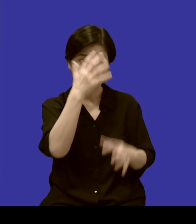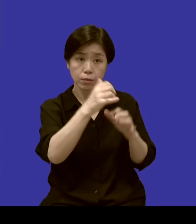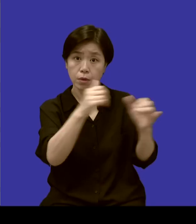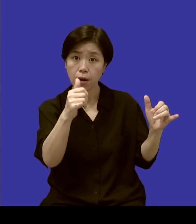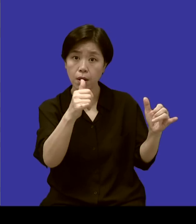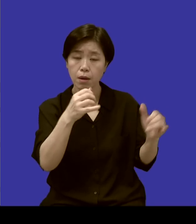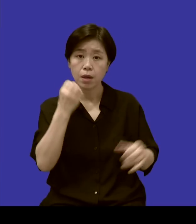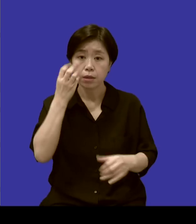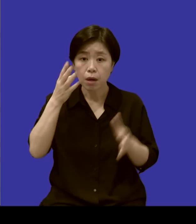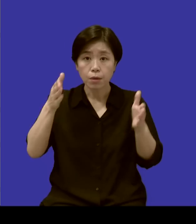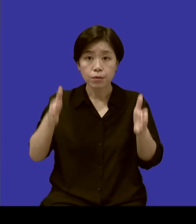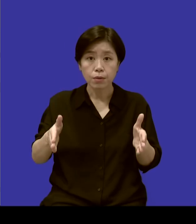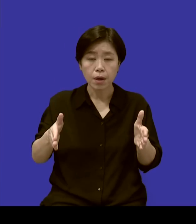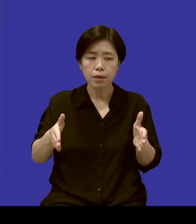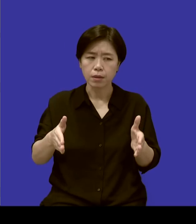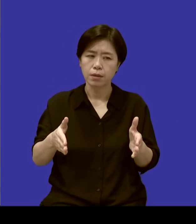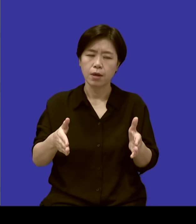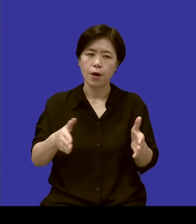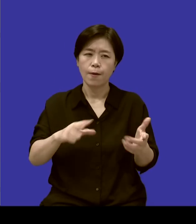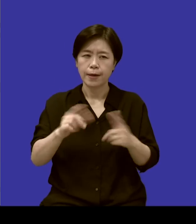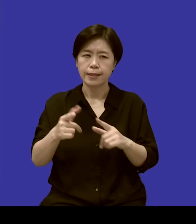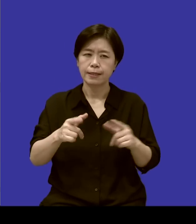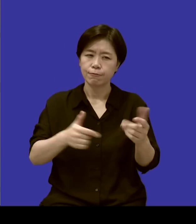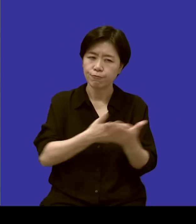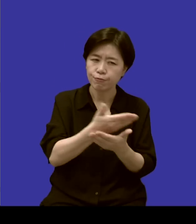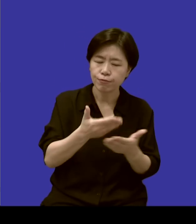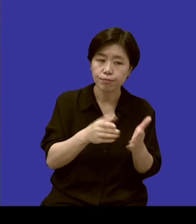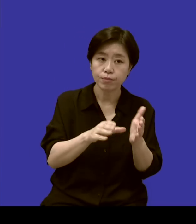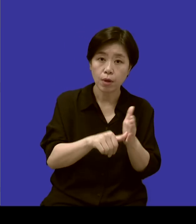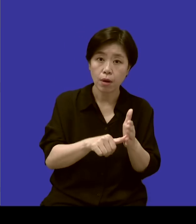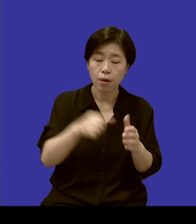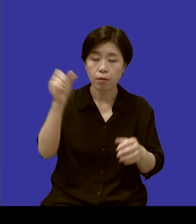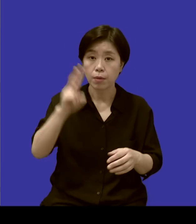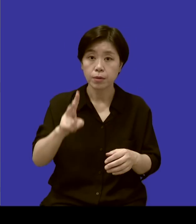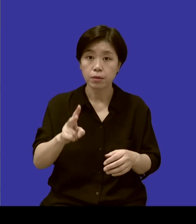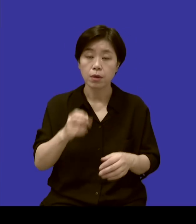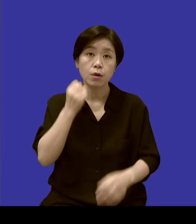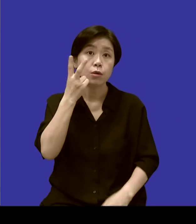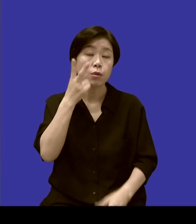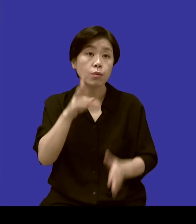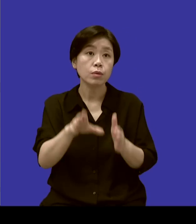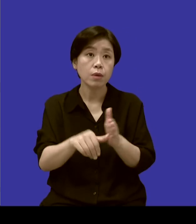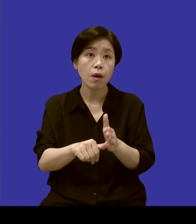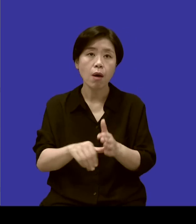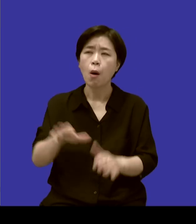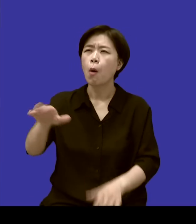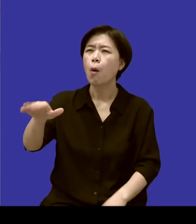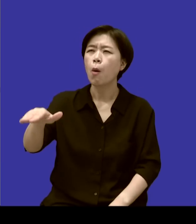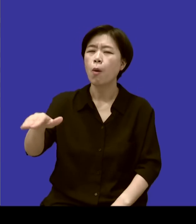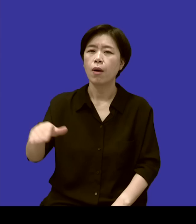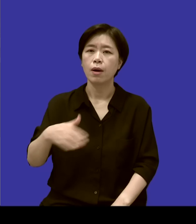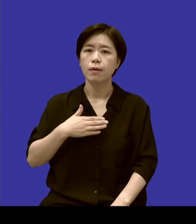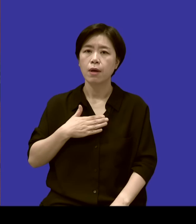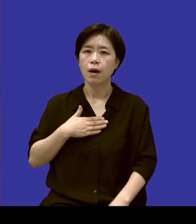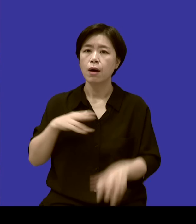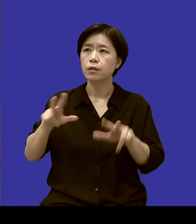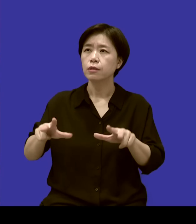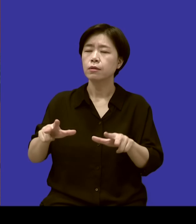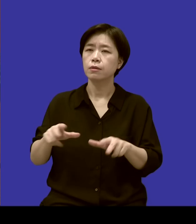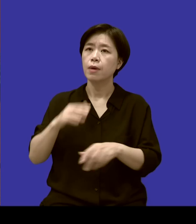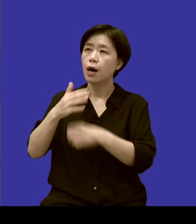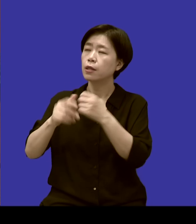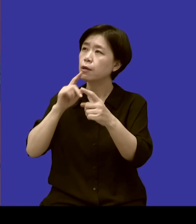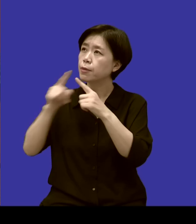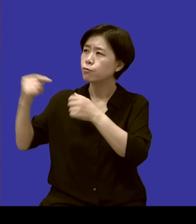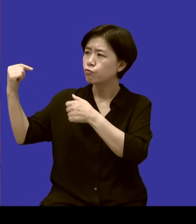되는데 2개월 남았는데도 권사님 음성을 들었어요. 예. 제가 이거 저기 준비해서 떠나야 될 것